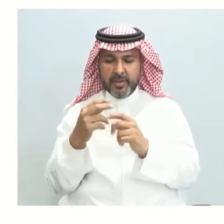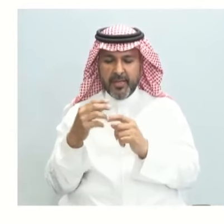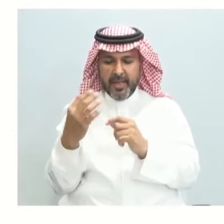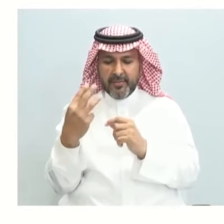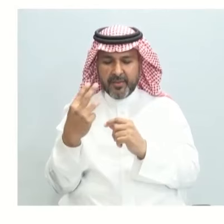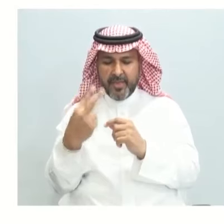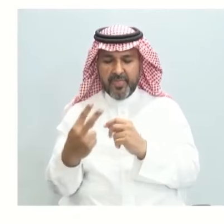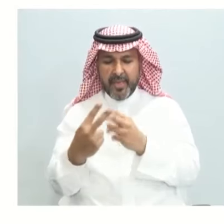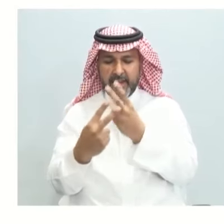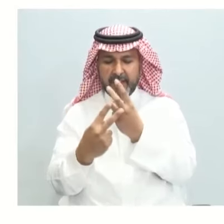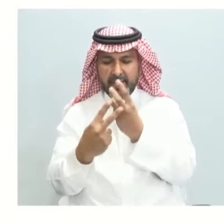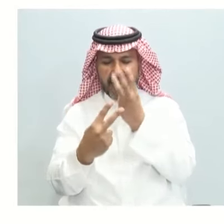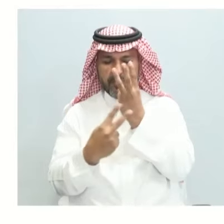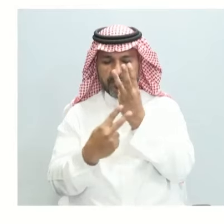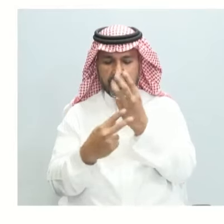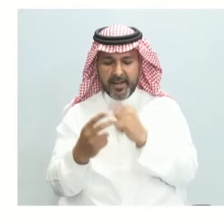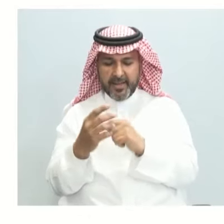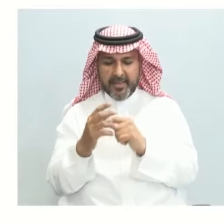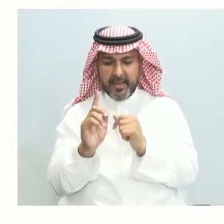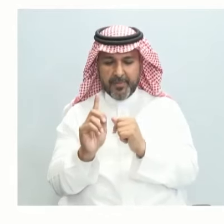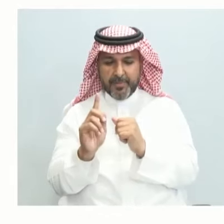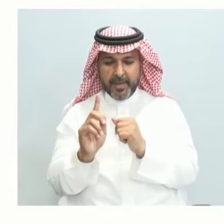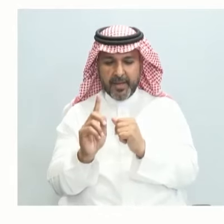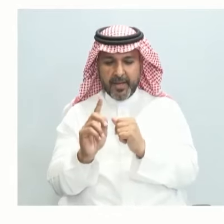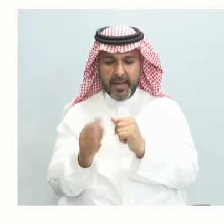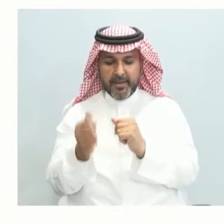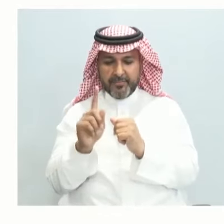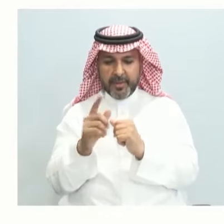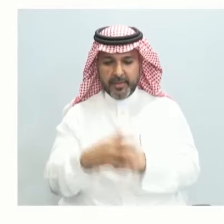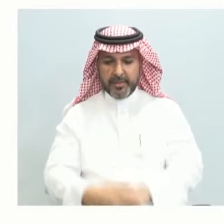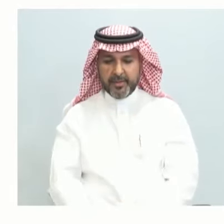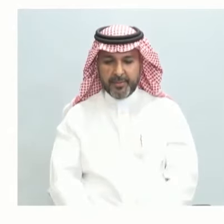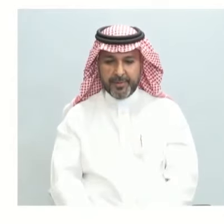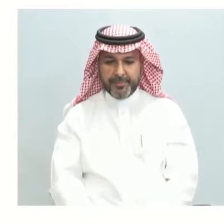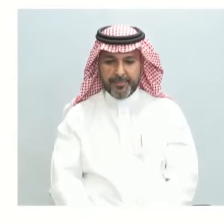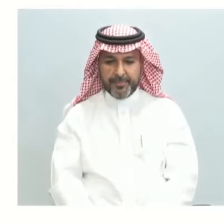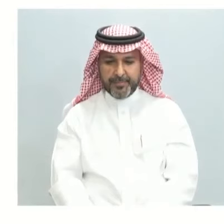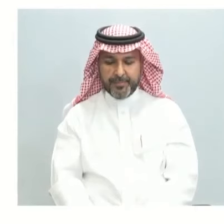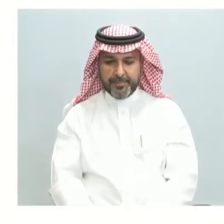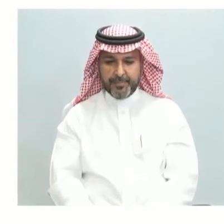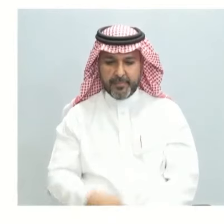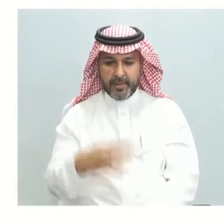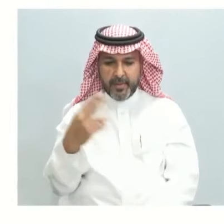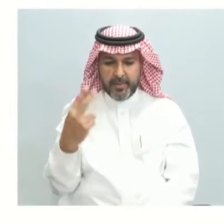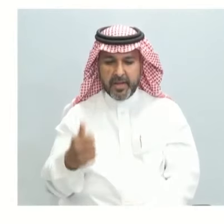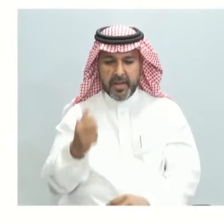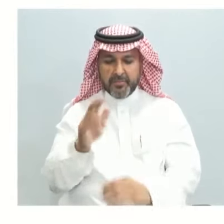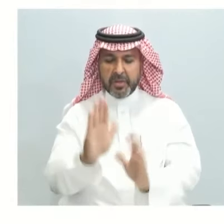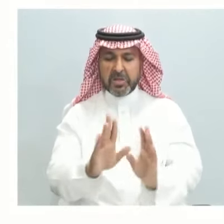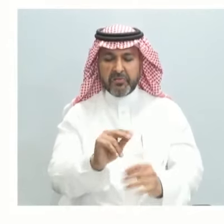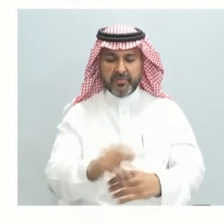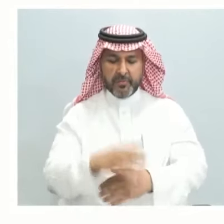اس ثلاثه ا ب تربيع اثنين الف باء عباره عن اثنين الف باء اذا